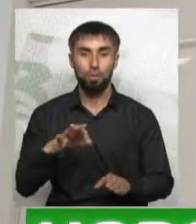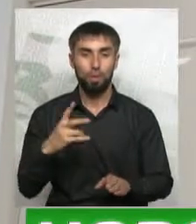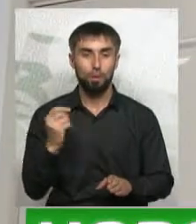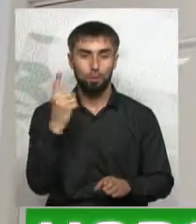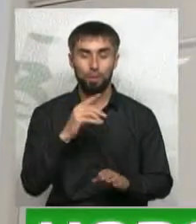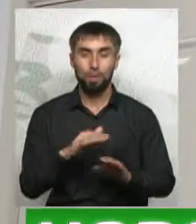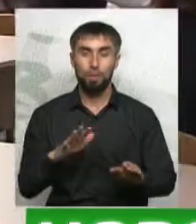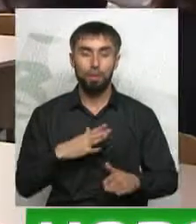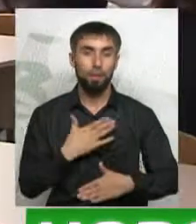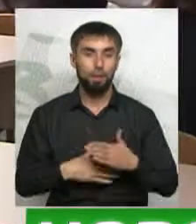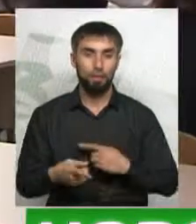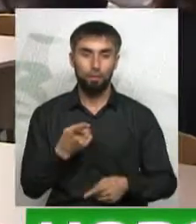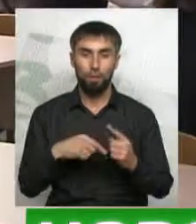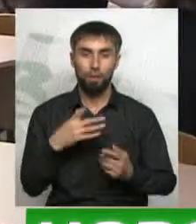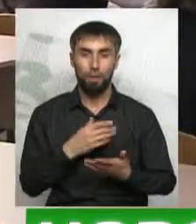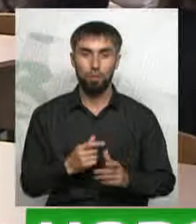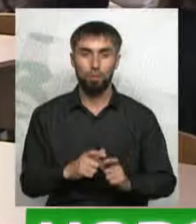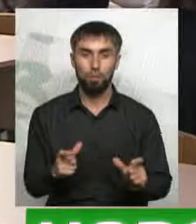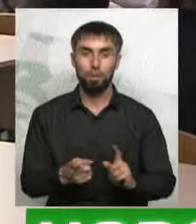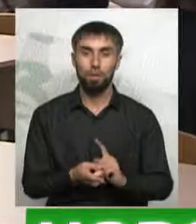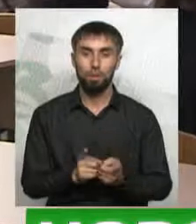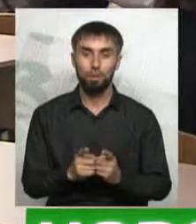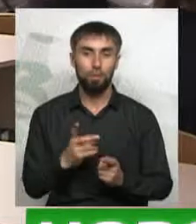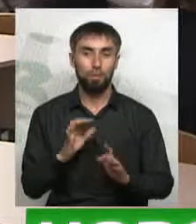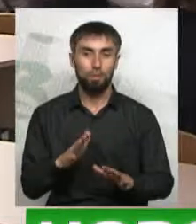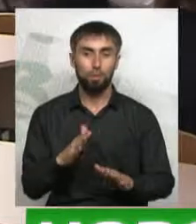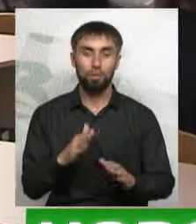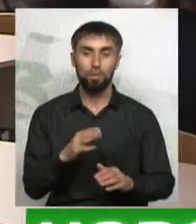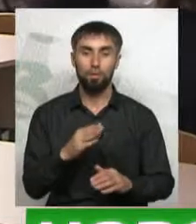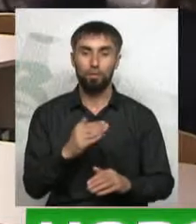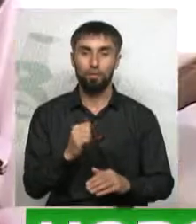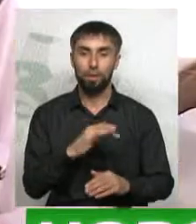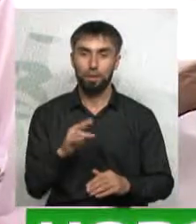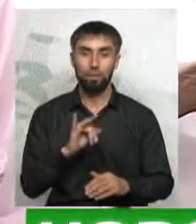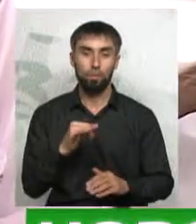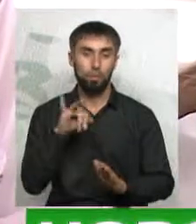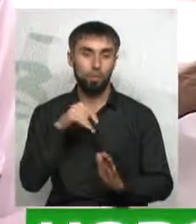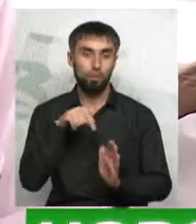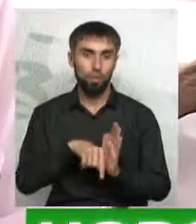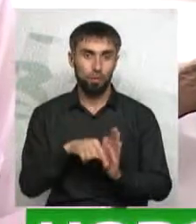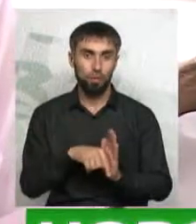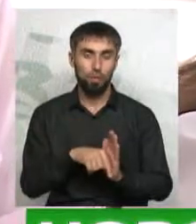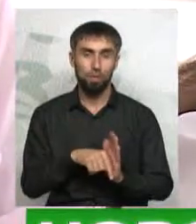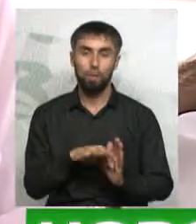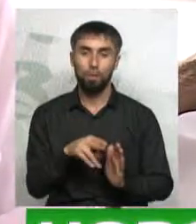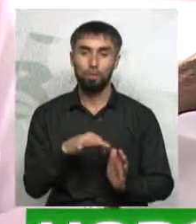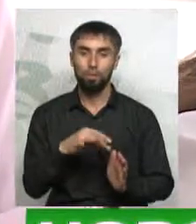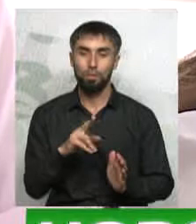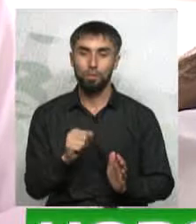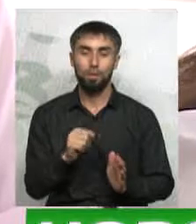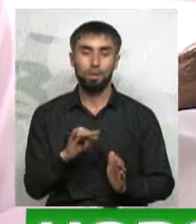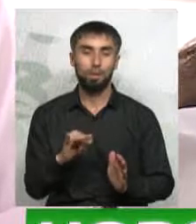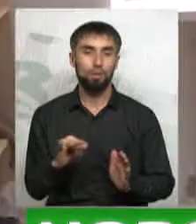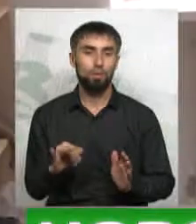Ученики были рады вернуться в родные пенаты. Изменился не только фасад школы, но и внутренняя составляющая – от проводки до